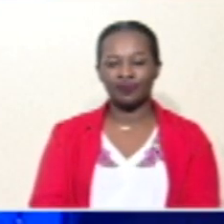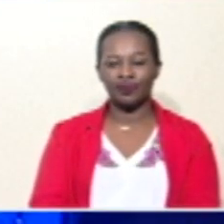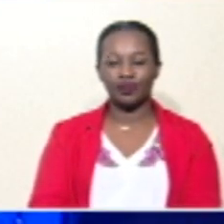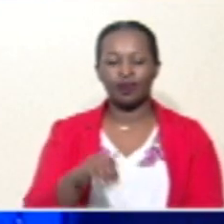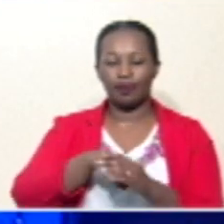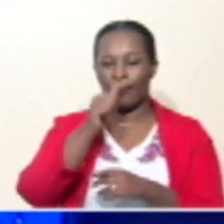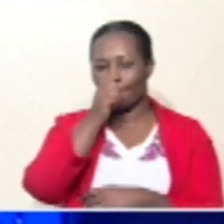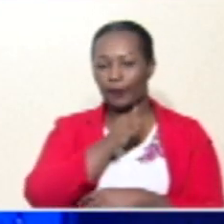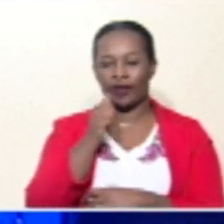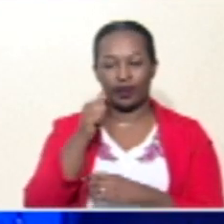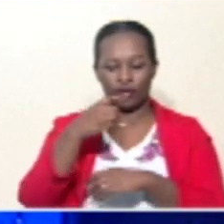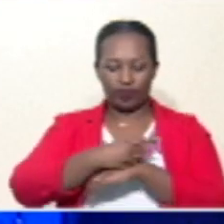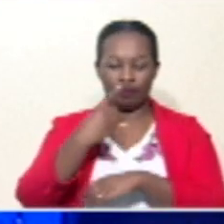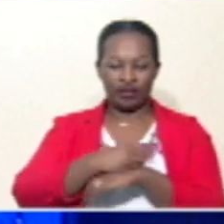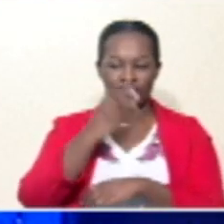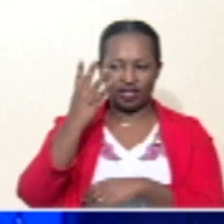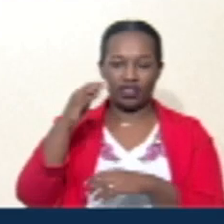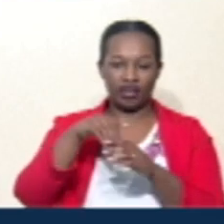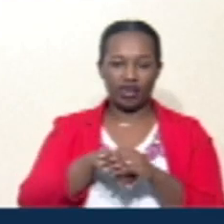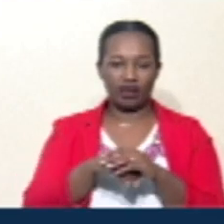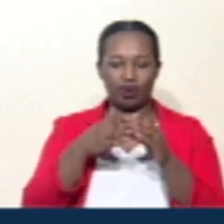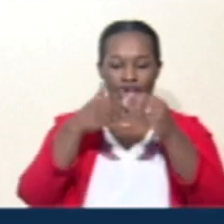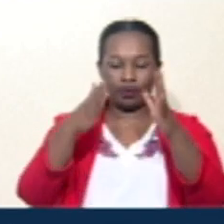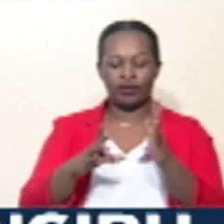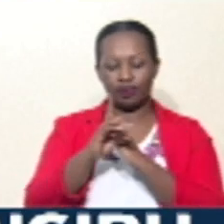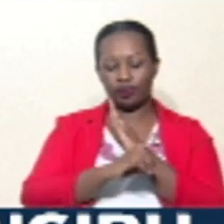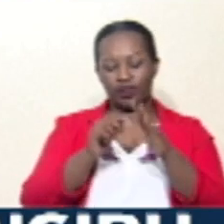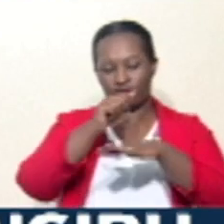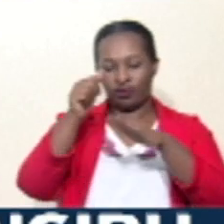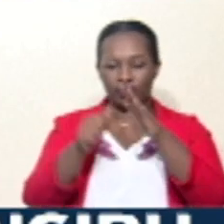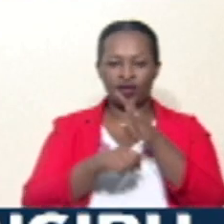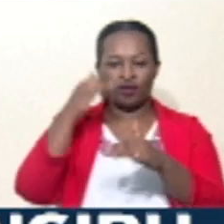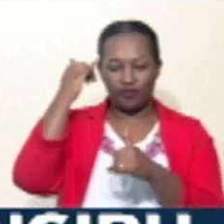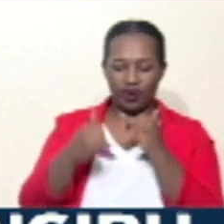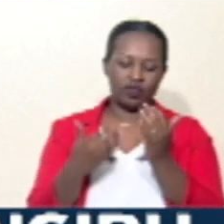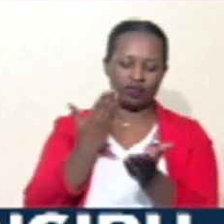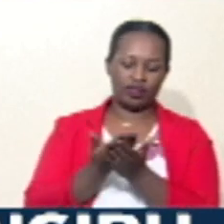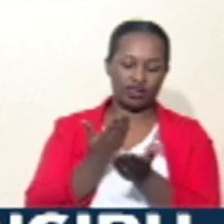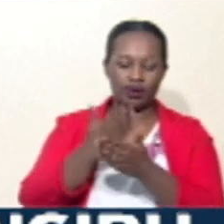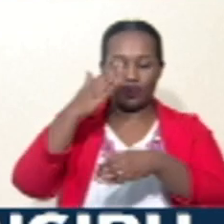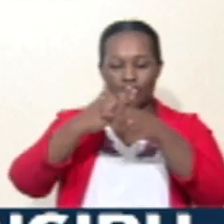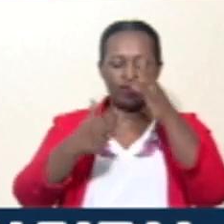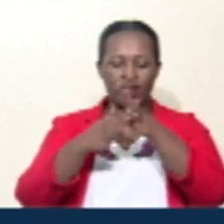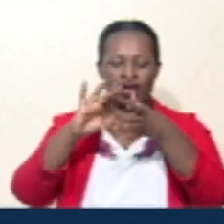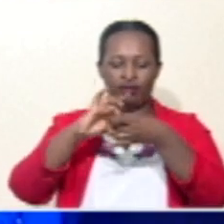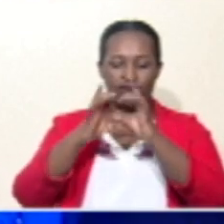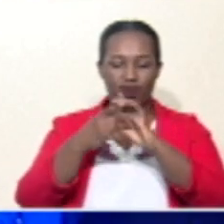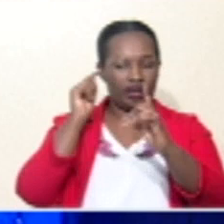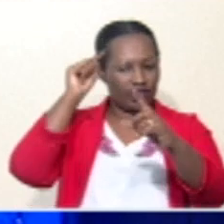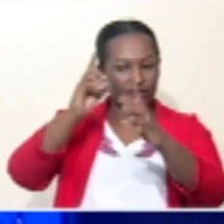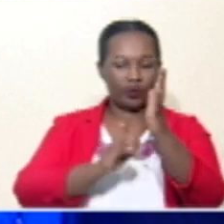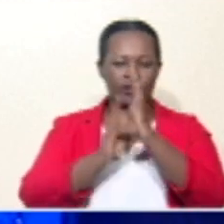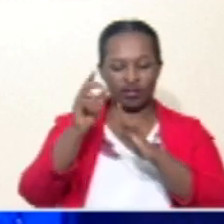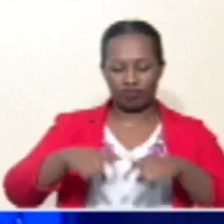Mwiherero w'iminsi ine waruhuje abayobozi b'uturere bungirije wasojwe basabwa kubaka imikoranire igamije guteza imbere imibereho myiza